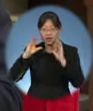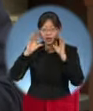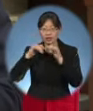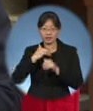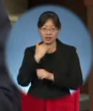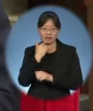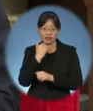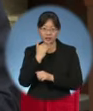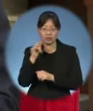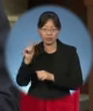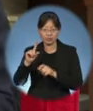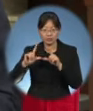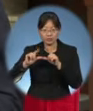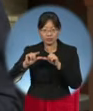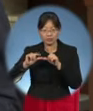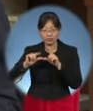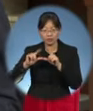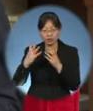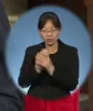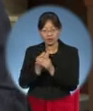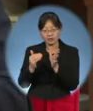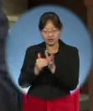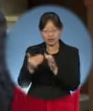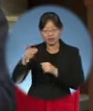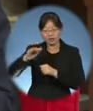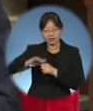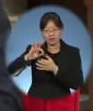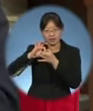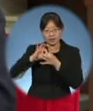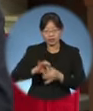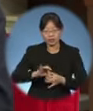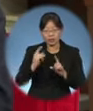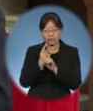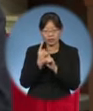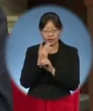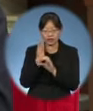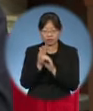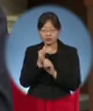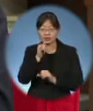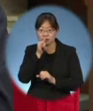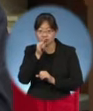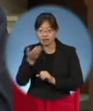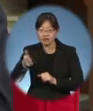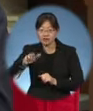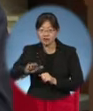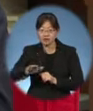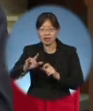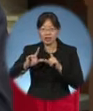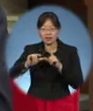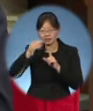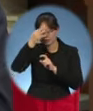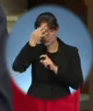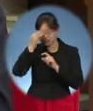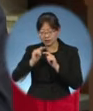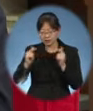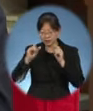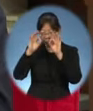나이에 부분적으로 완성되지만 계속해서 변해가거든요. 하지만 일부